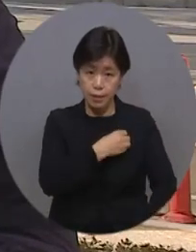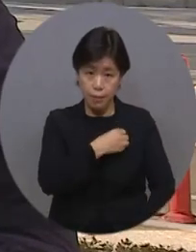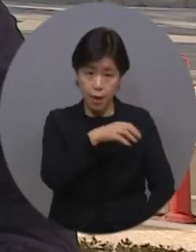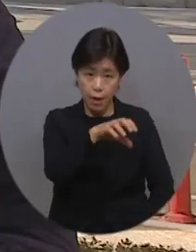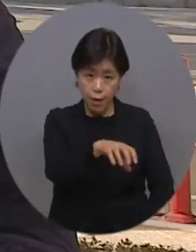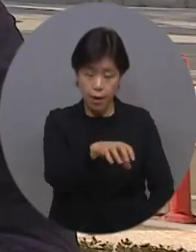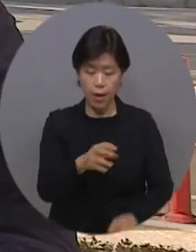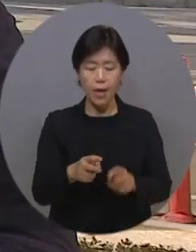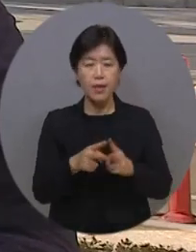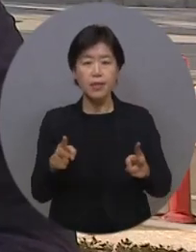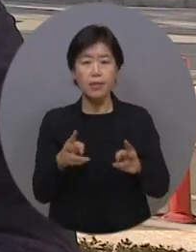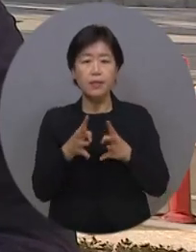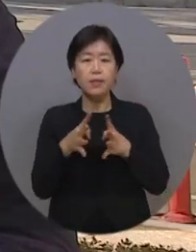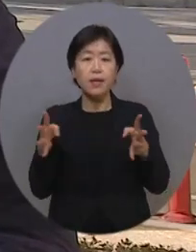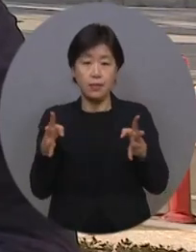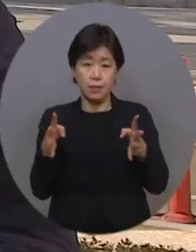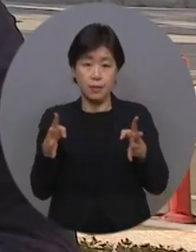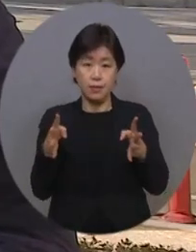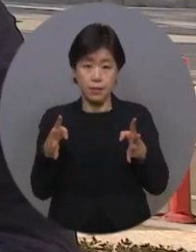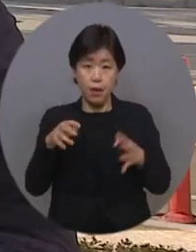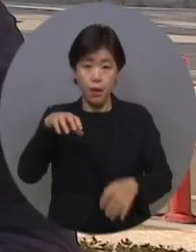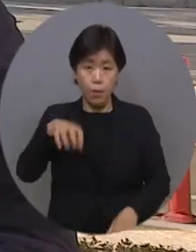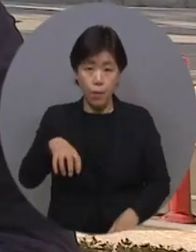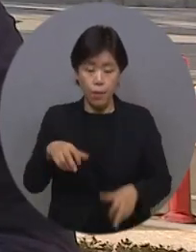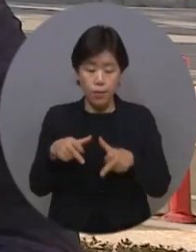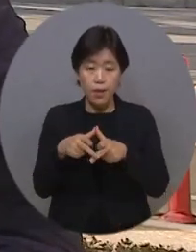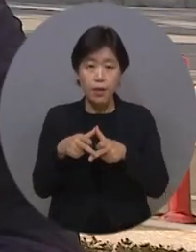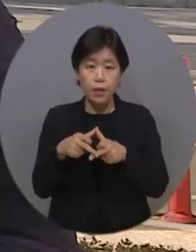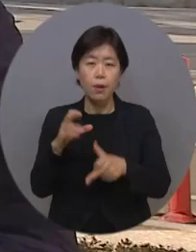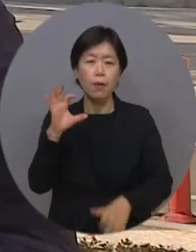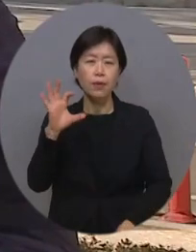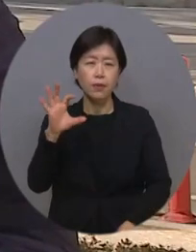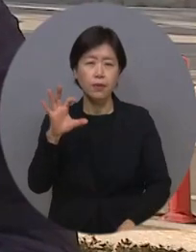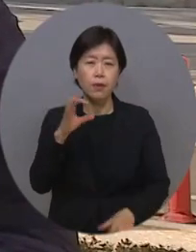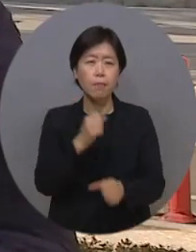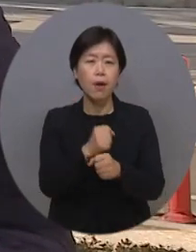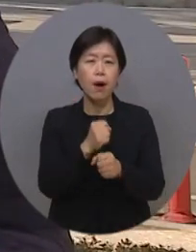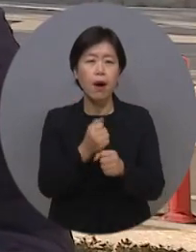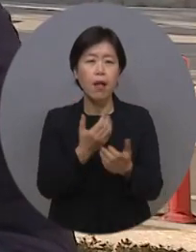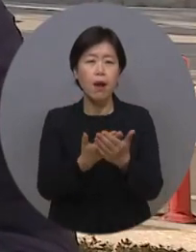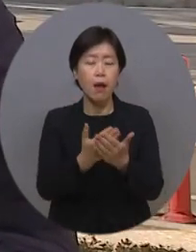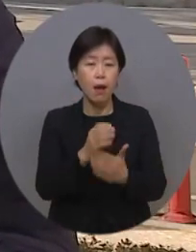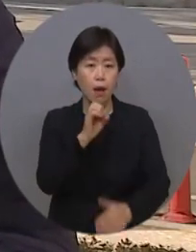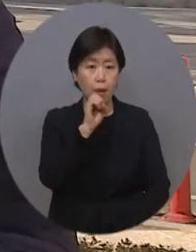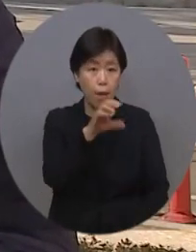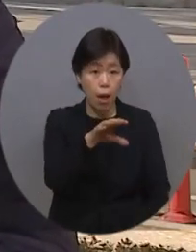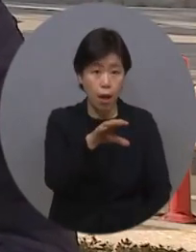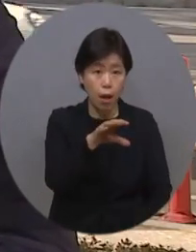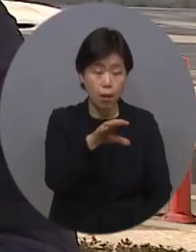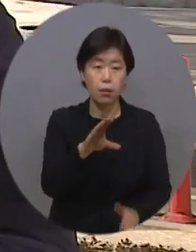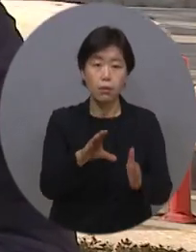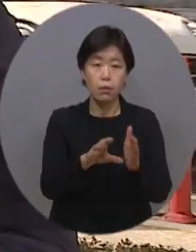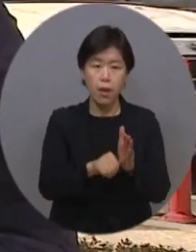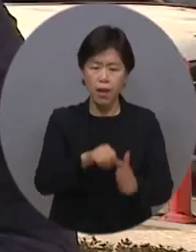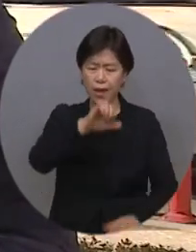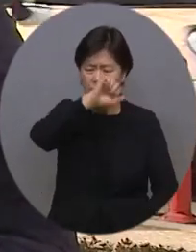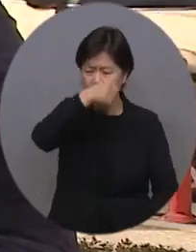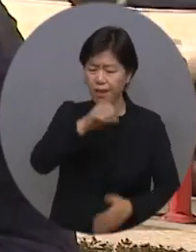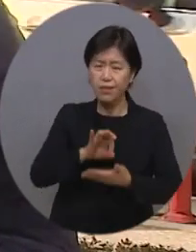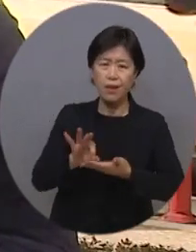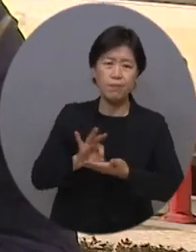대전시의회의 2층하고 4층에 장애인 화장실을 짓는데 이 부분이 예산 낭비라고